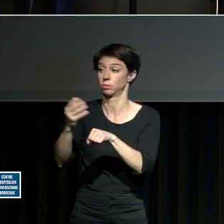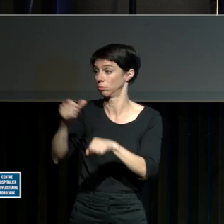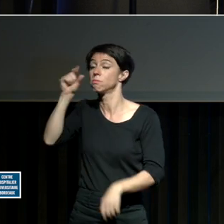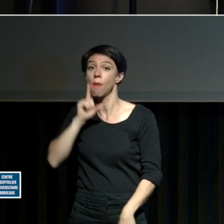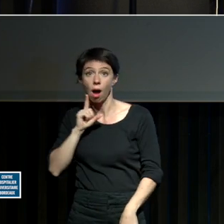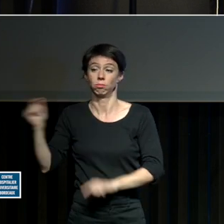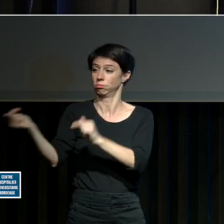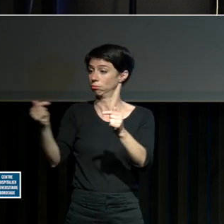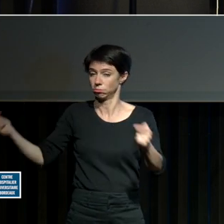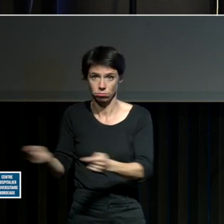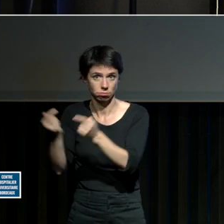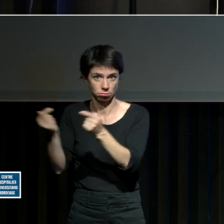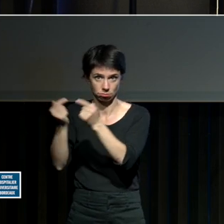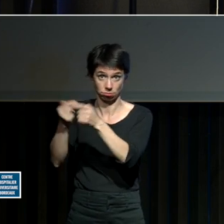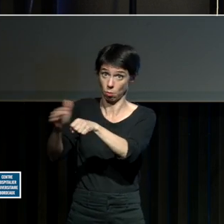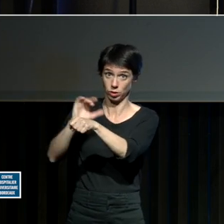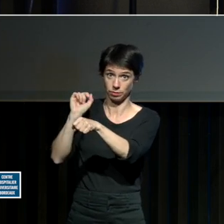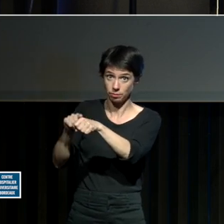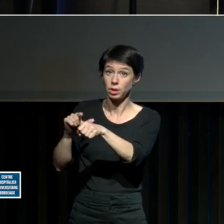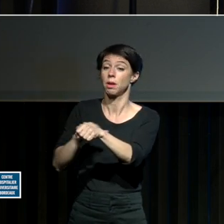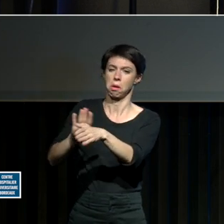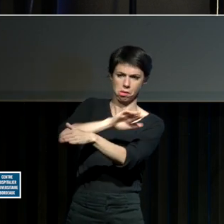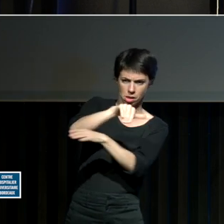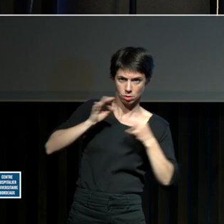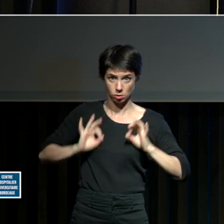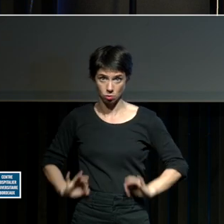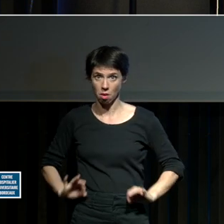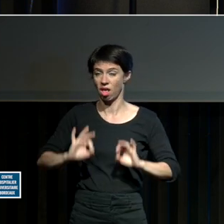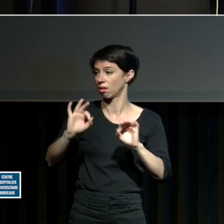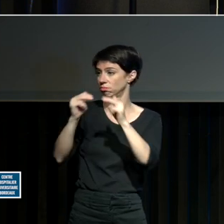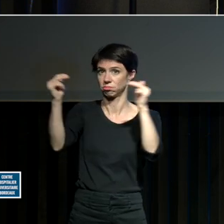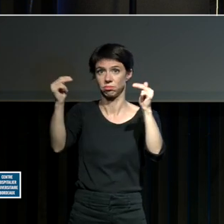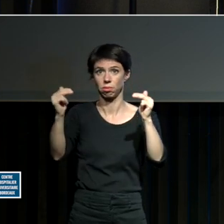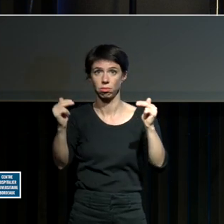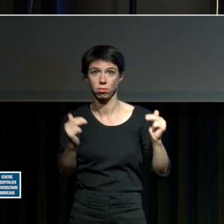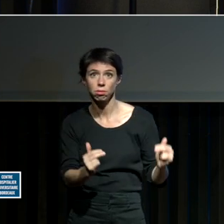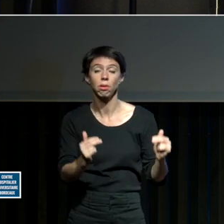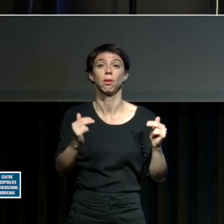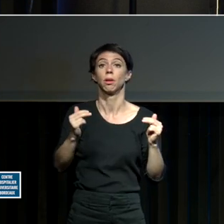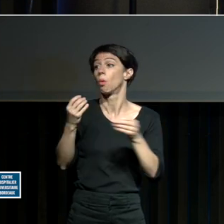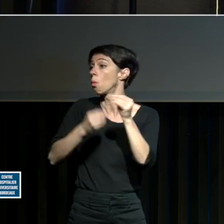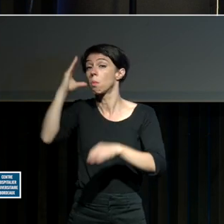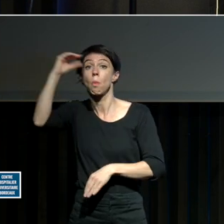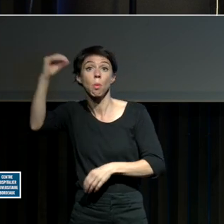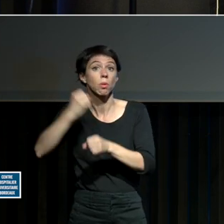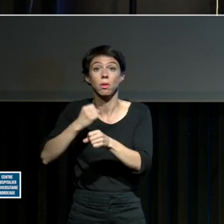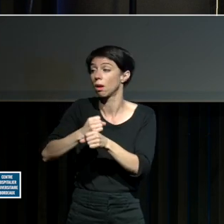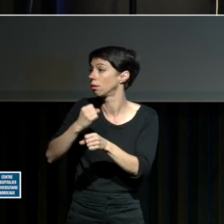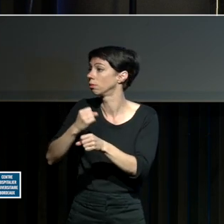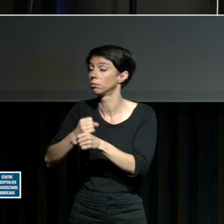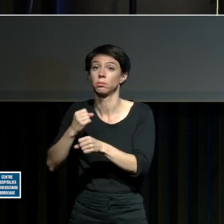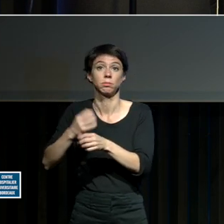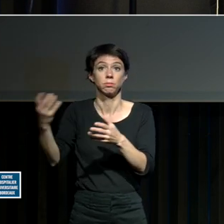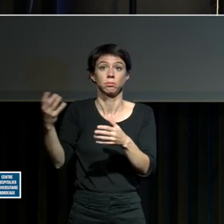le fait d'avoir un fléchissement scolaire ou un fléchissement sur le plan professionnel,